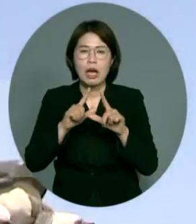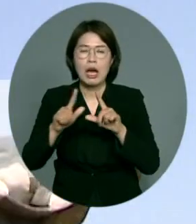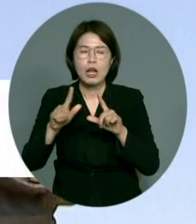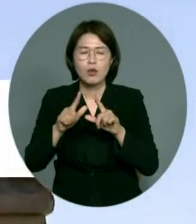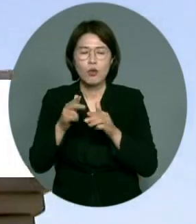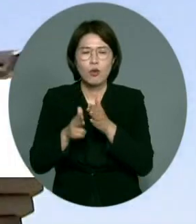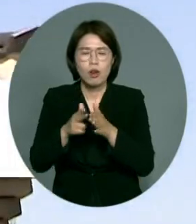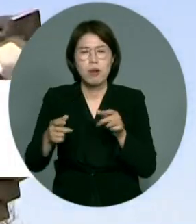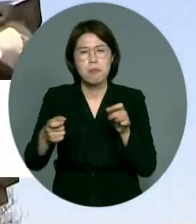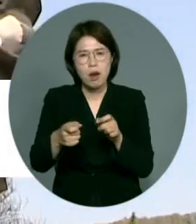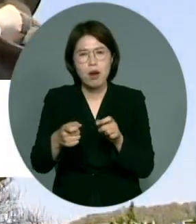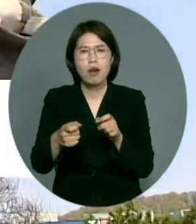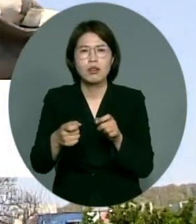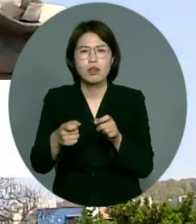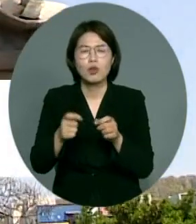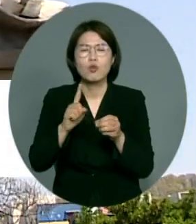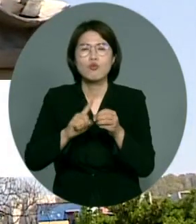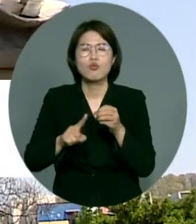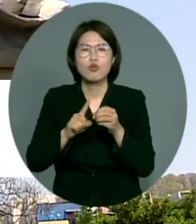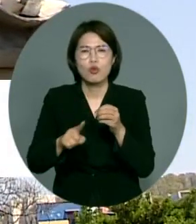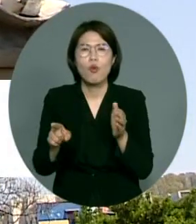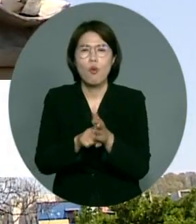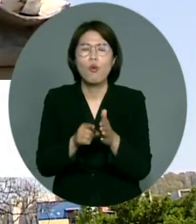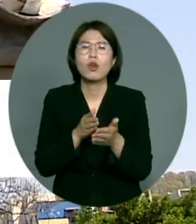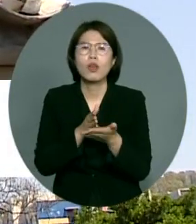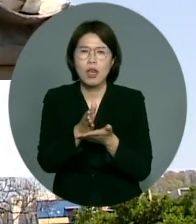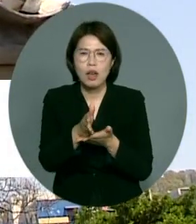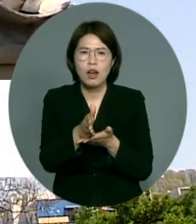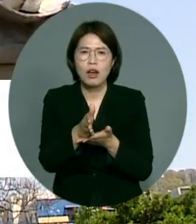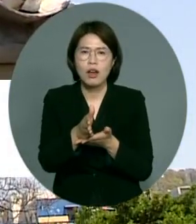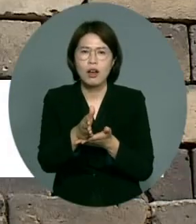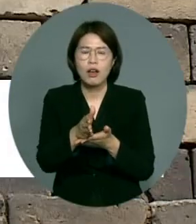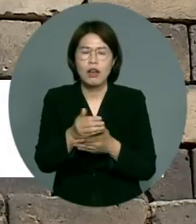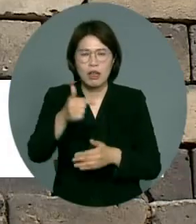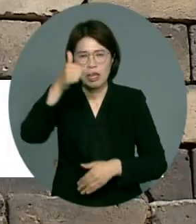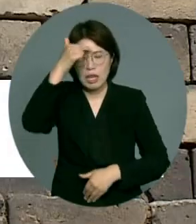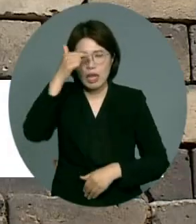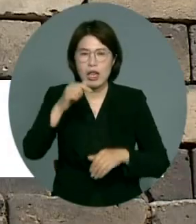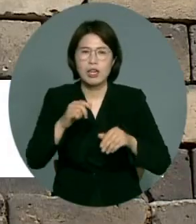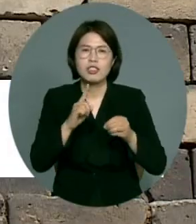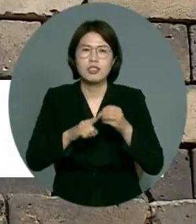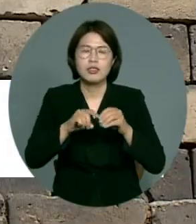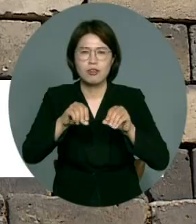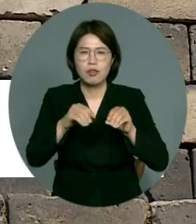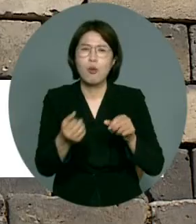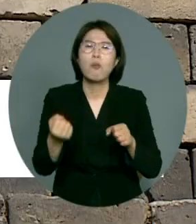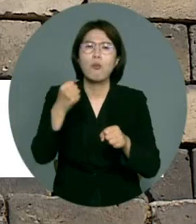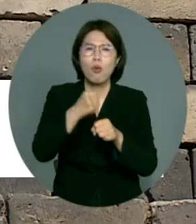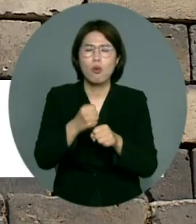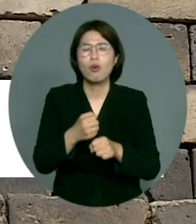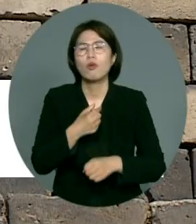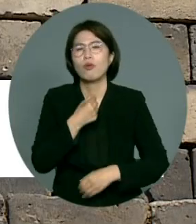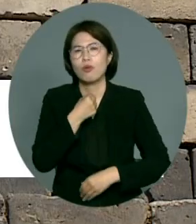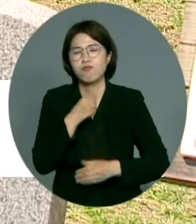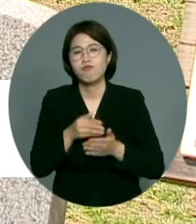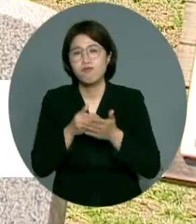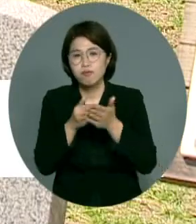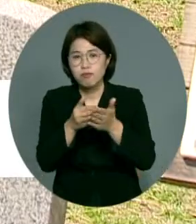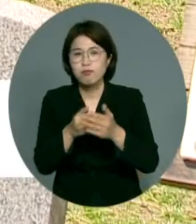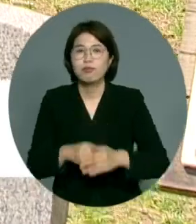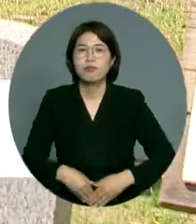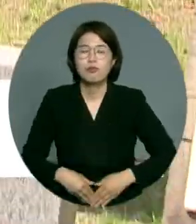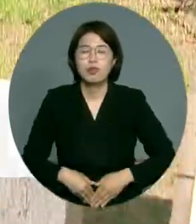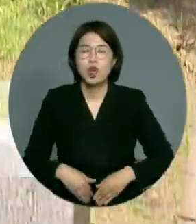최근 지역 불교계가 전 탑 주변에 옛 절터 복원 을 요구하고 나선 겁니다 문화재 지표조사 에